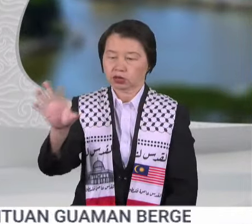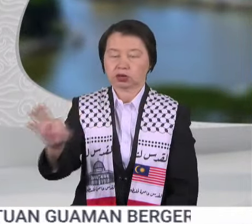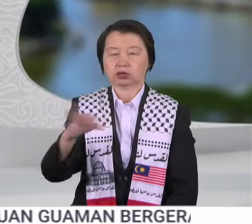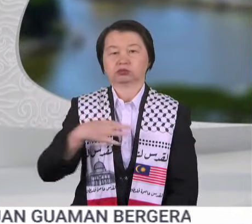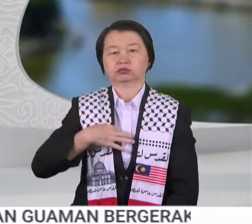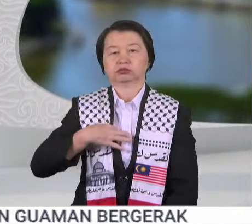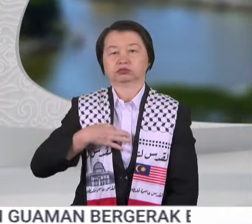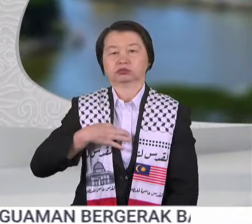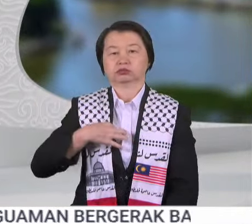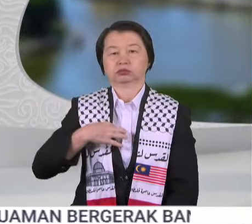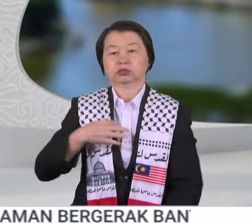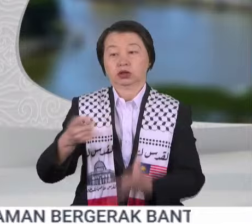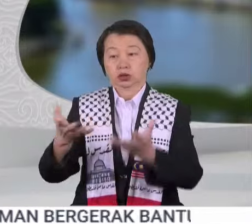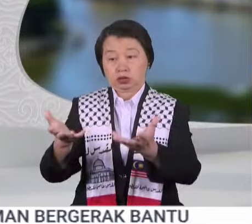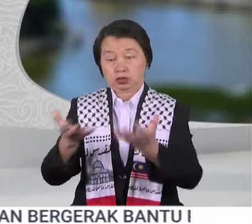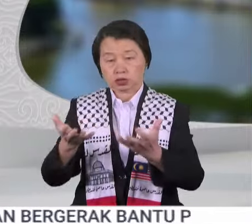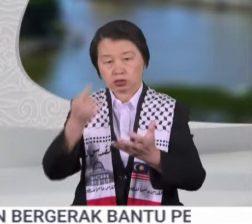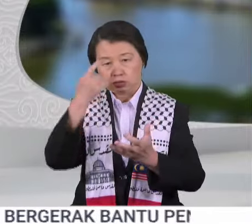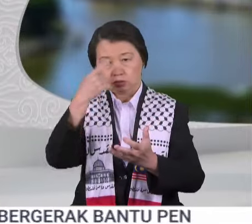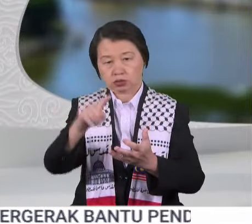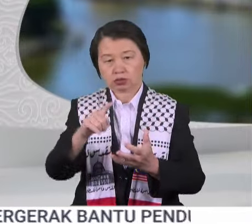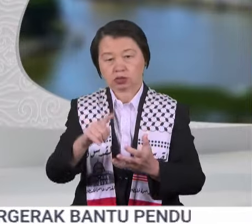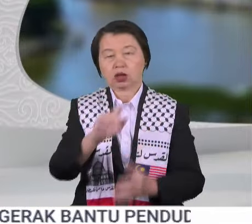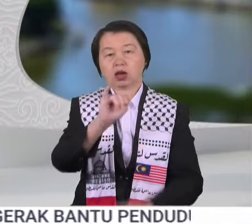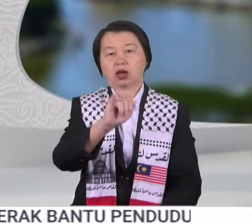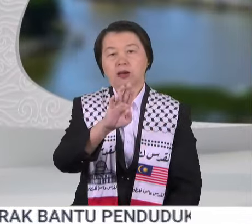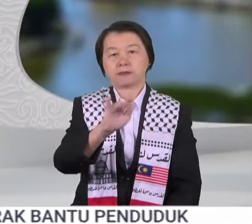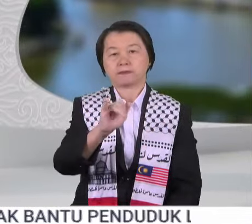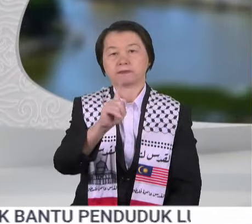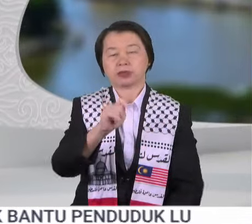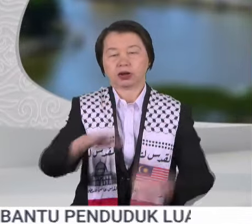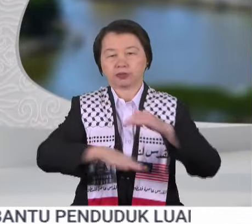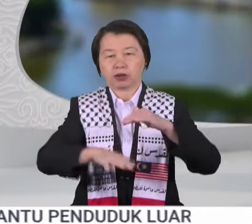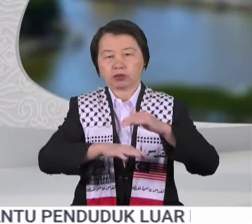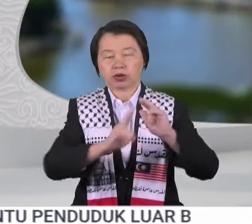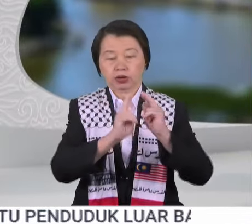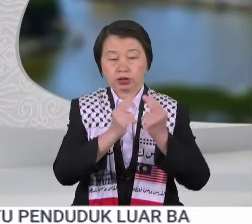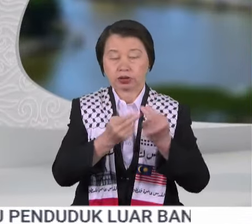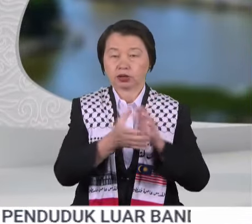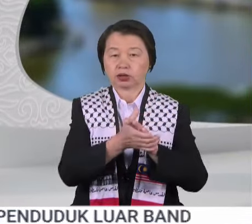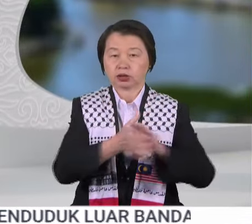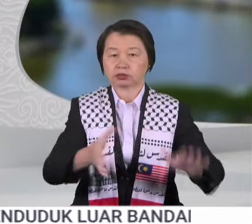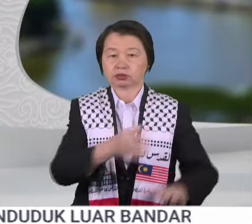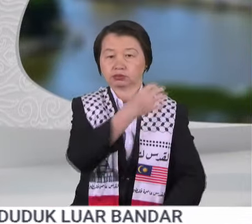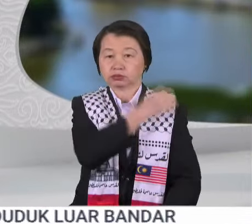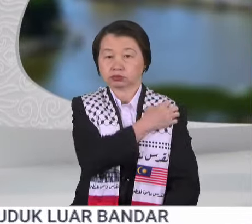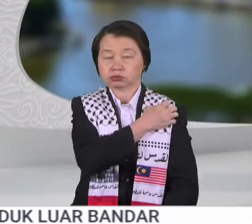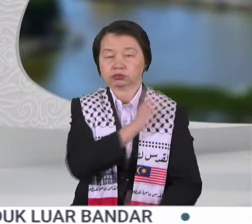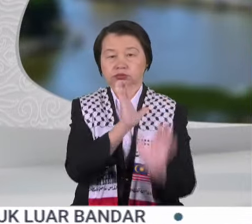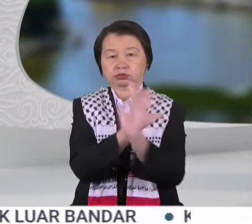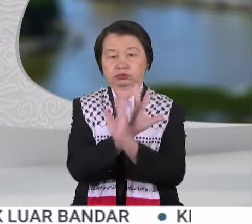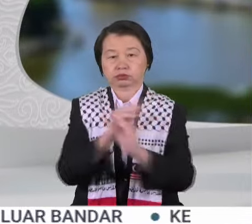sukarelawan immune belt enforcement team Ibad di bawah unit keselamatan dan penguatkuasaan